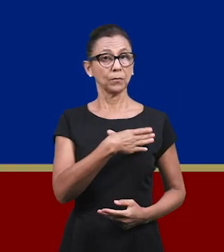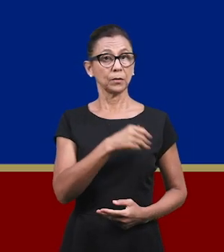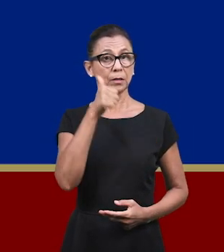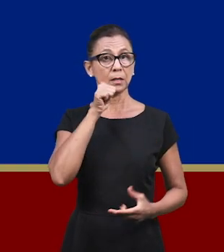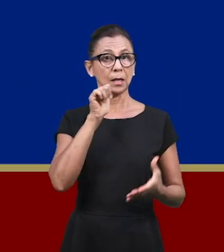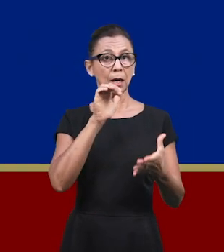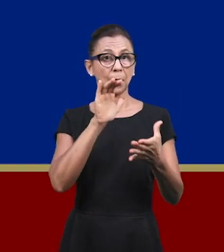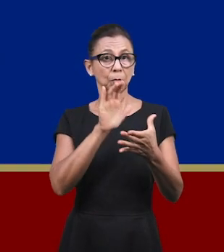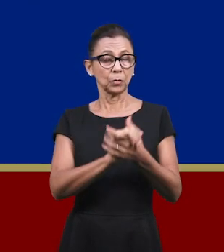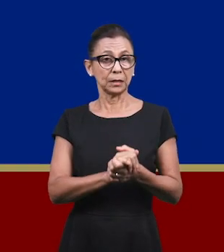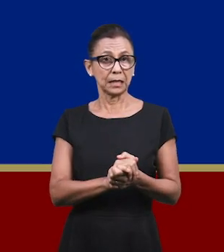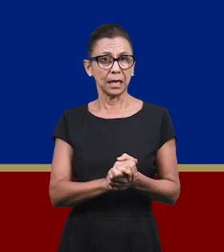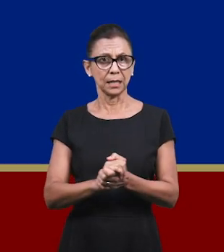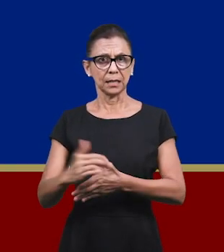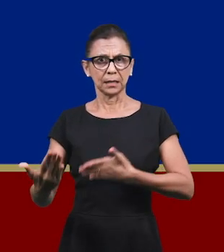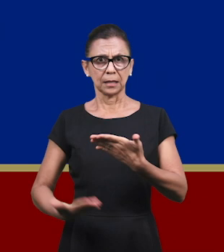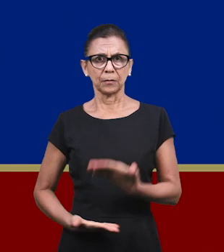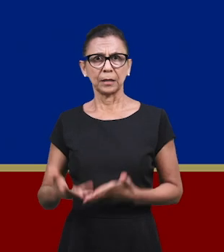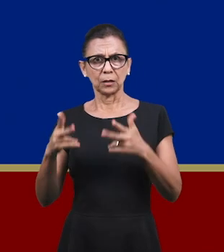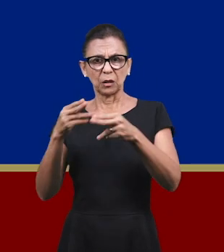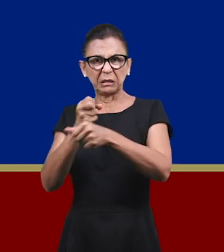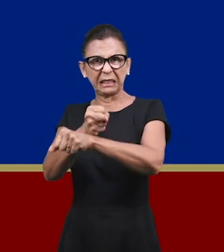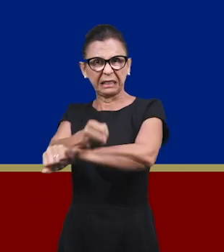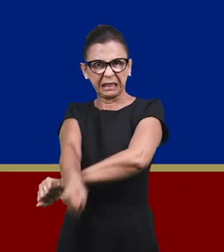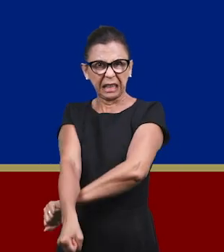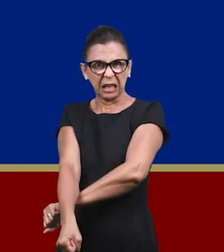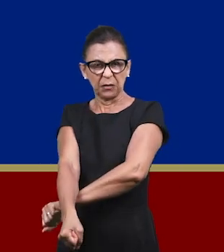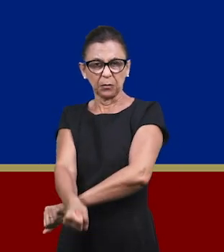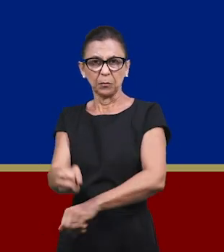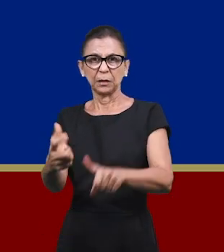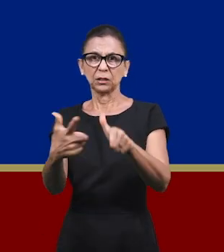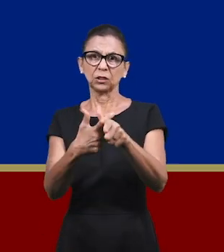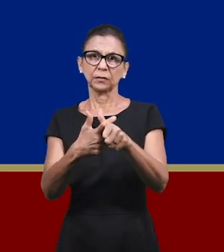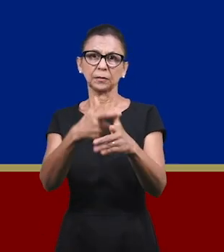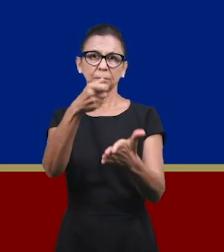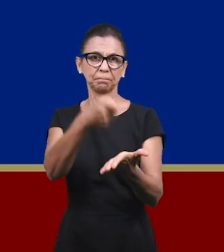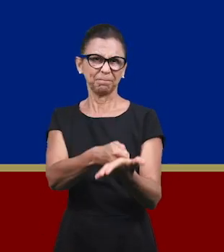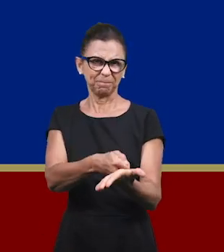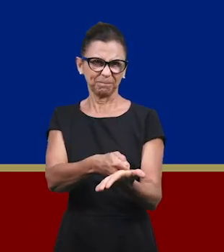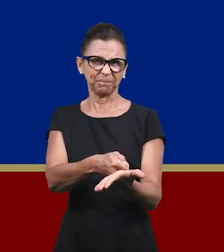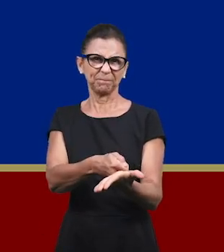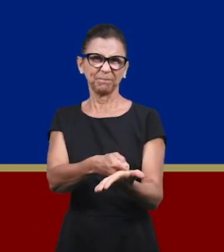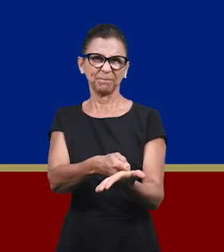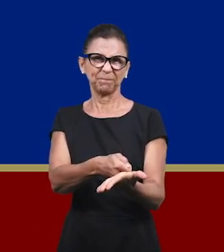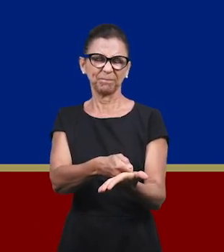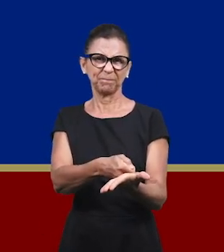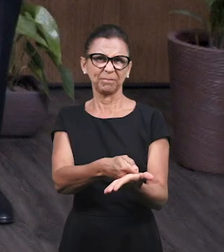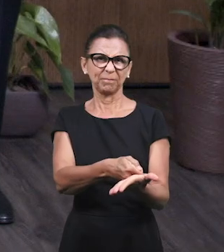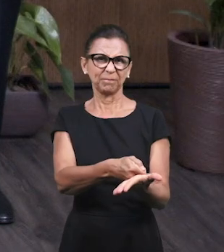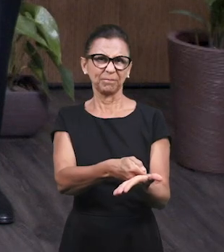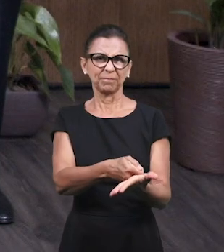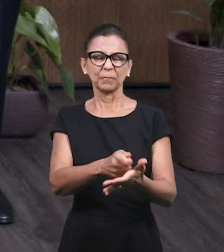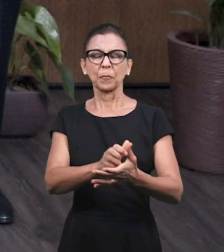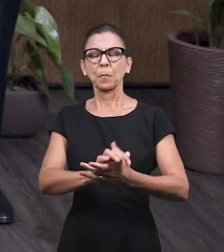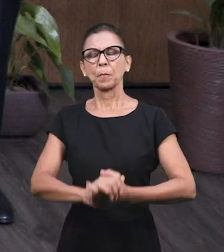de payer la dette qu'il ne pouvait pas payer. C'est quand celui qui